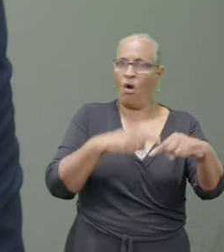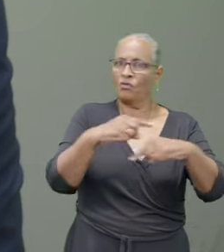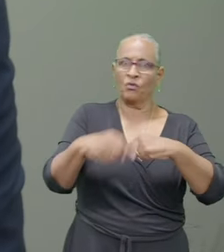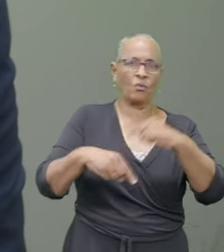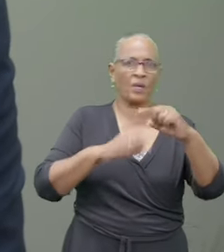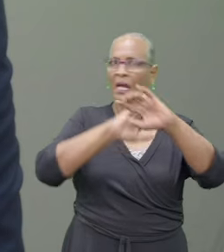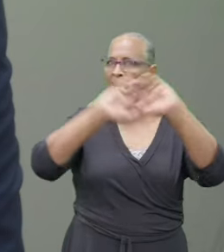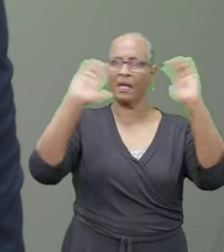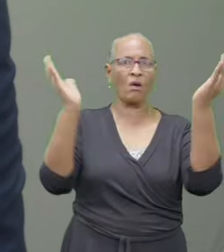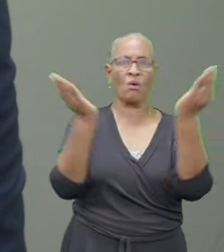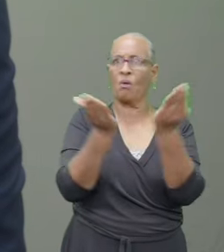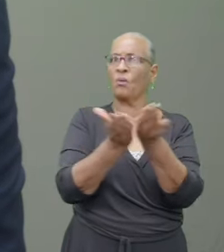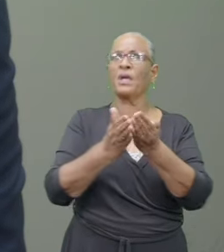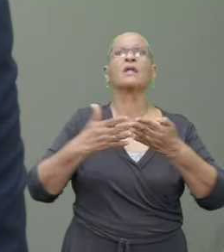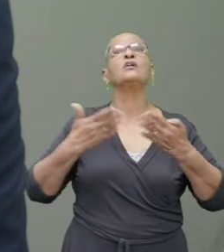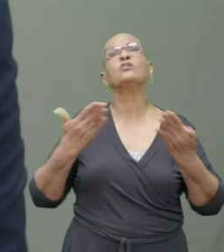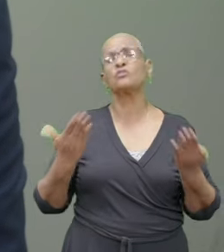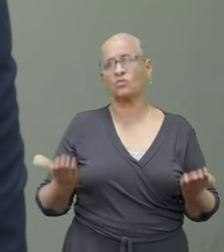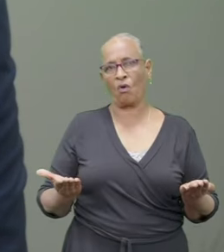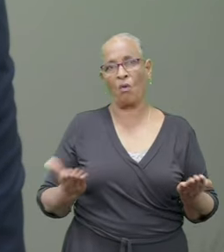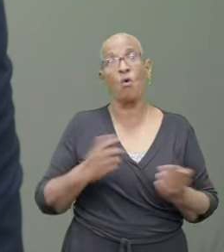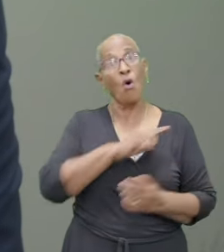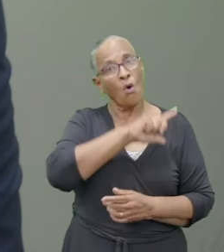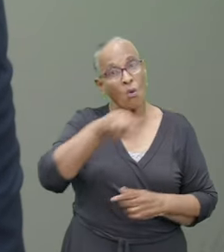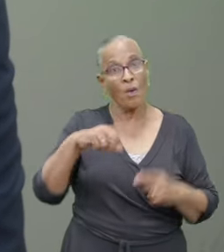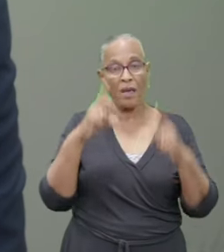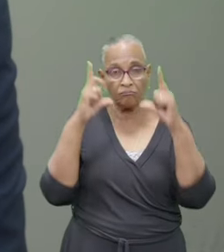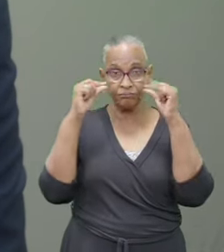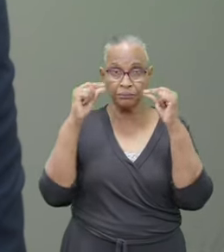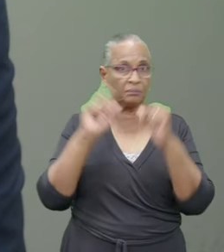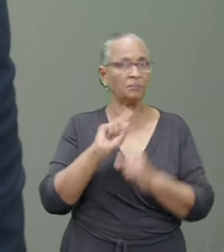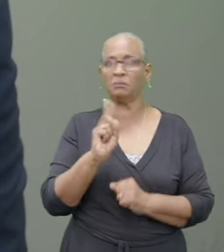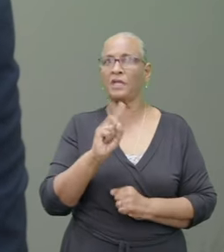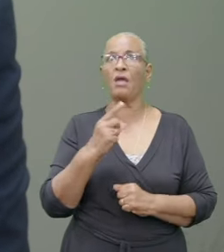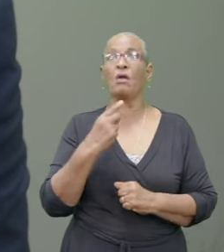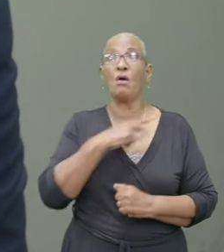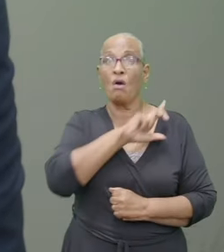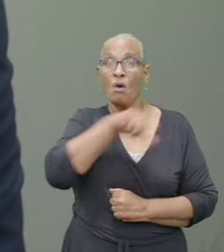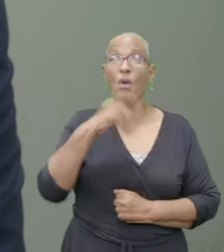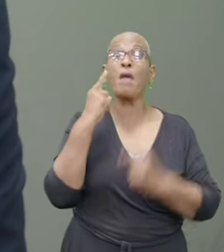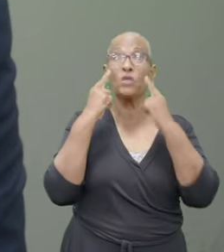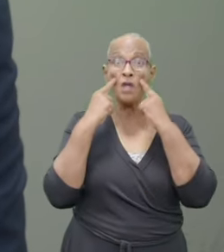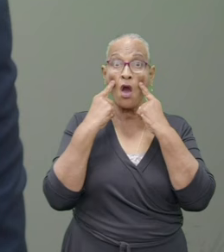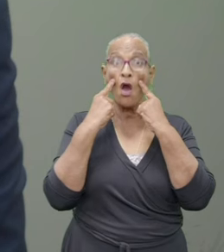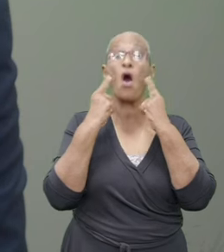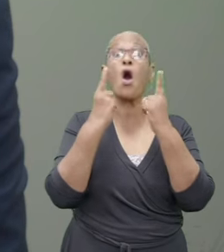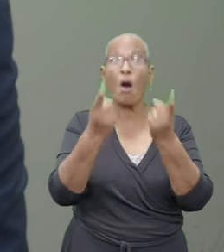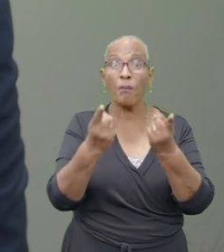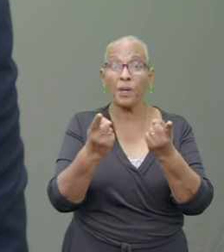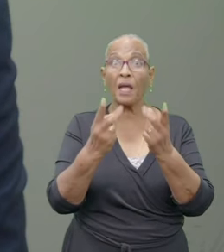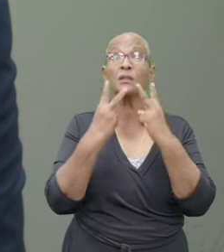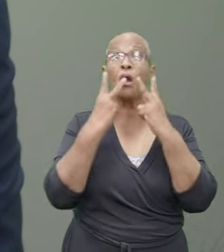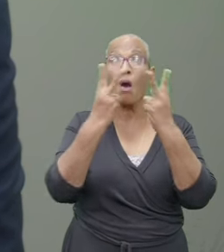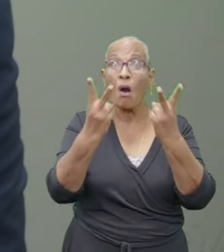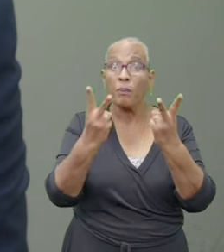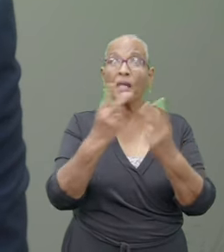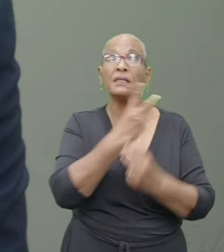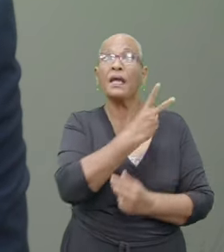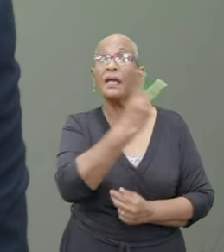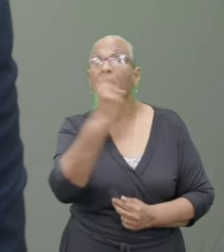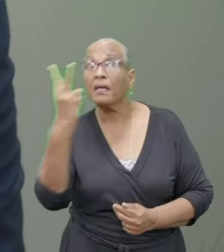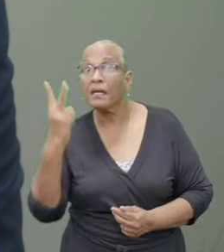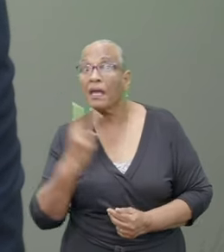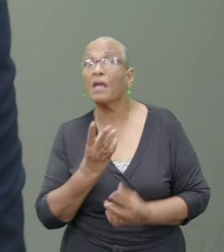wereld. Maar we moeten onze ogen natuurlijk niet sluiten voor die ontwikkeling. We moeten onze ogen juist heel wijd open houden om te kijken hoe